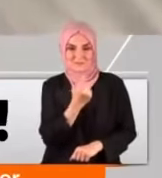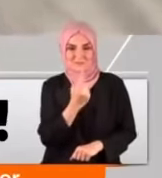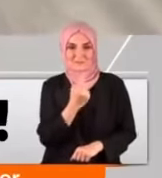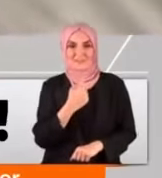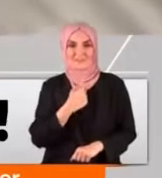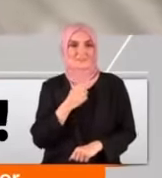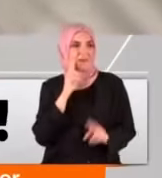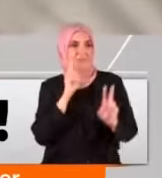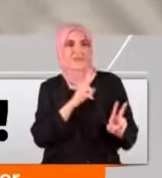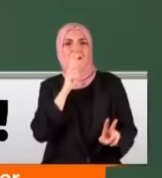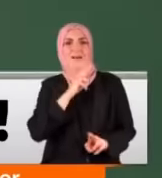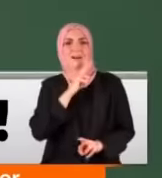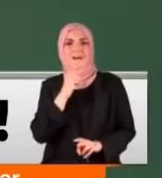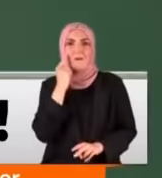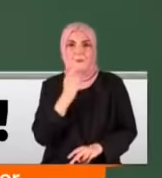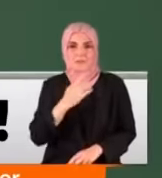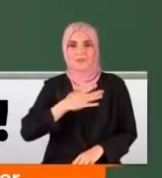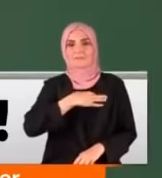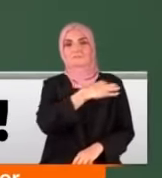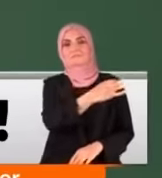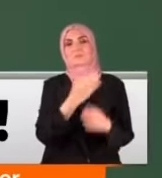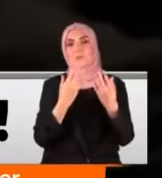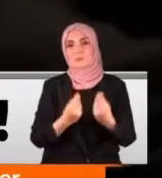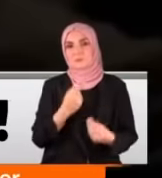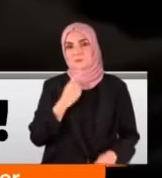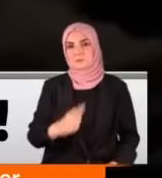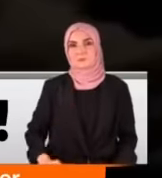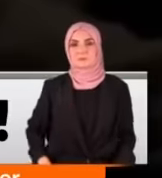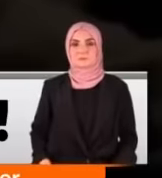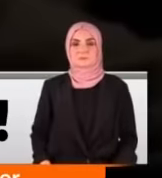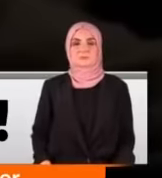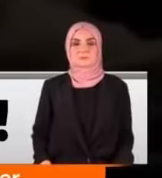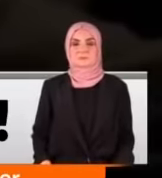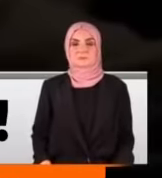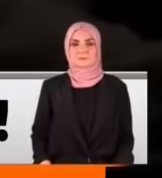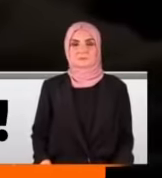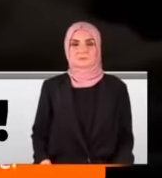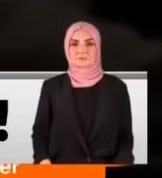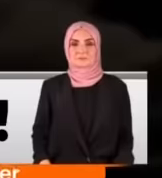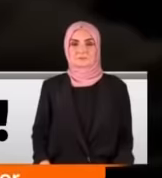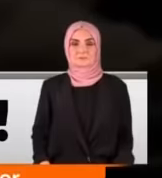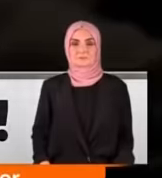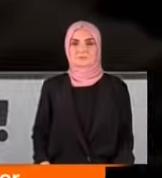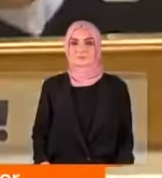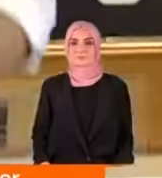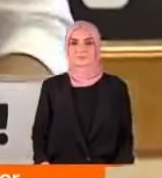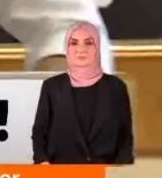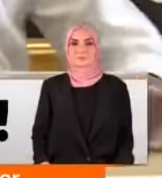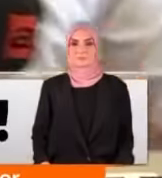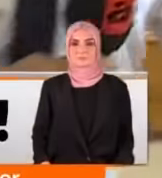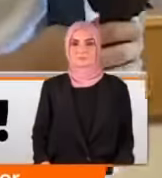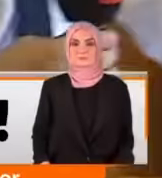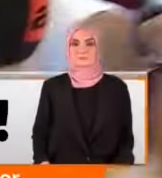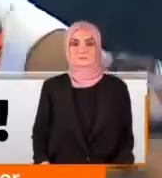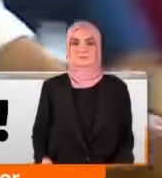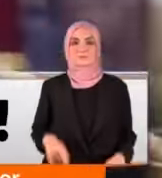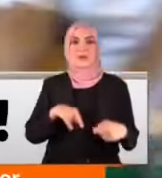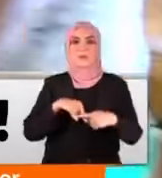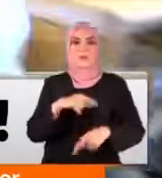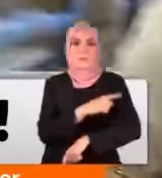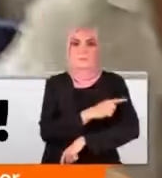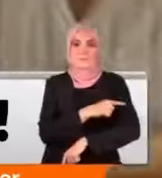Bir kahkahayla girdik işte. Demek ki çalışınca oluyor. Çok çalıştık hocam, hiç uyumadık değil mi? Hababam sınıfının